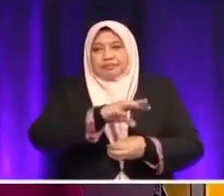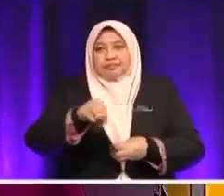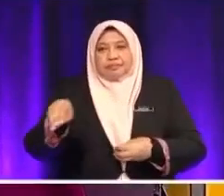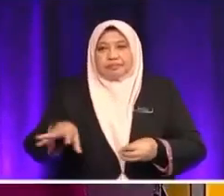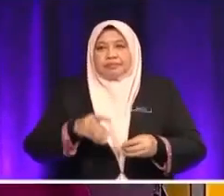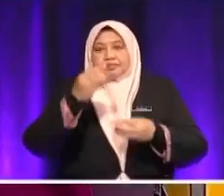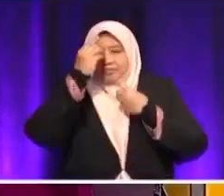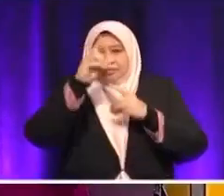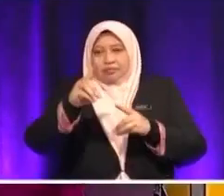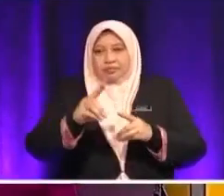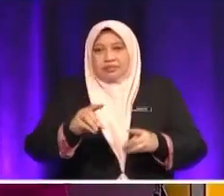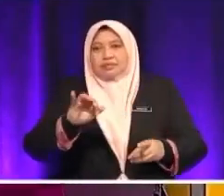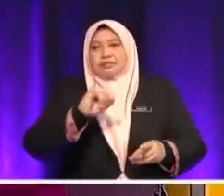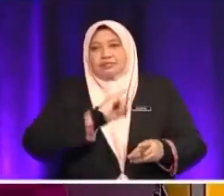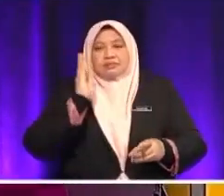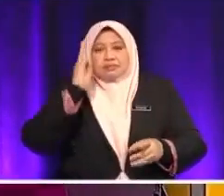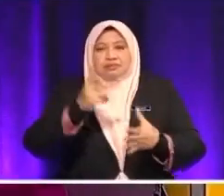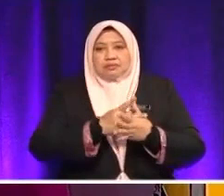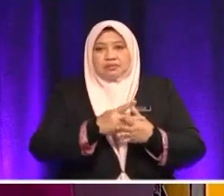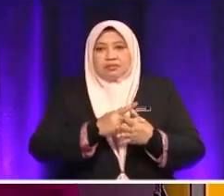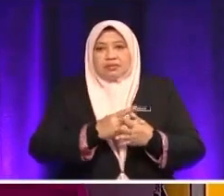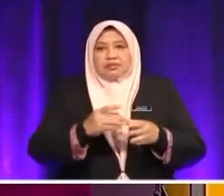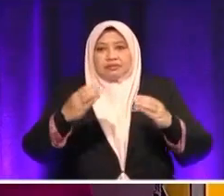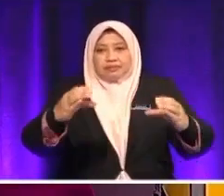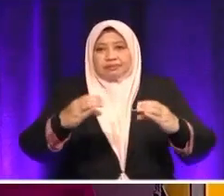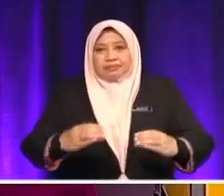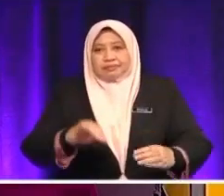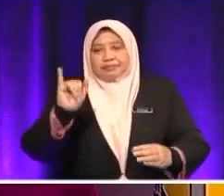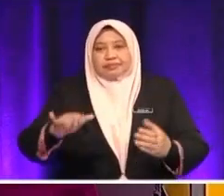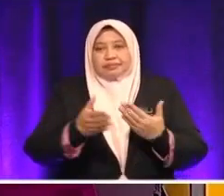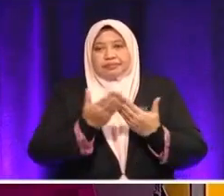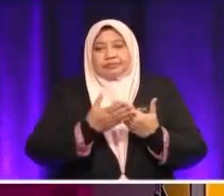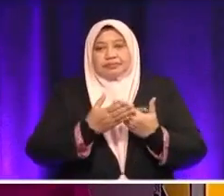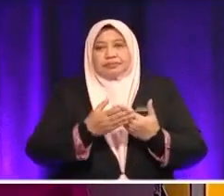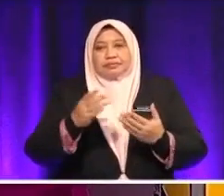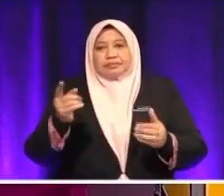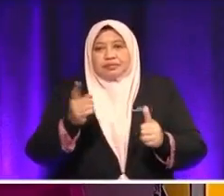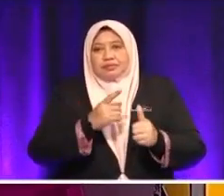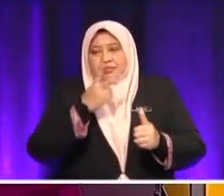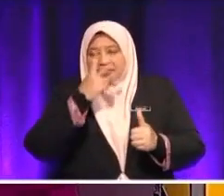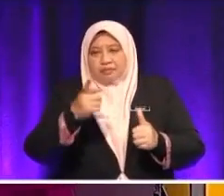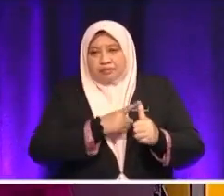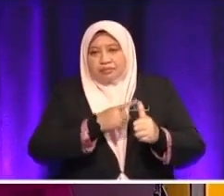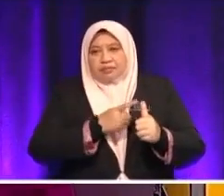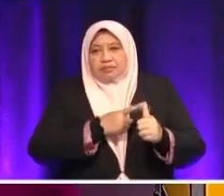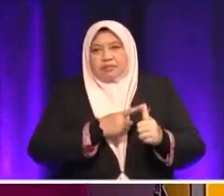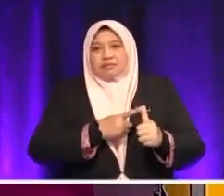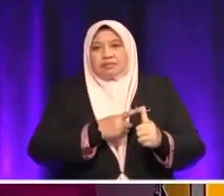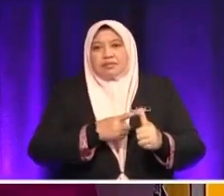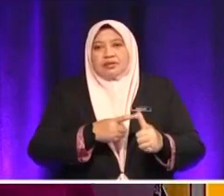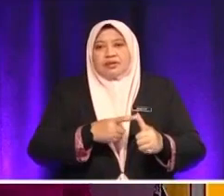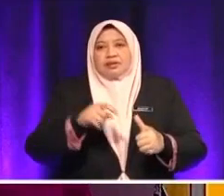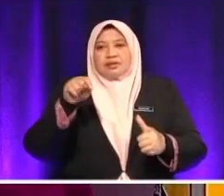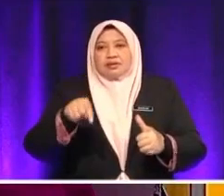kaidah yang mudah Senang saja Oke kita lihat yang pertama Oke bila kita lihat ini